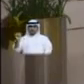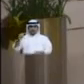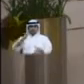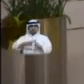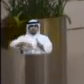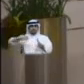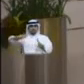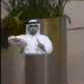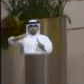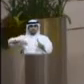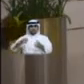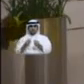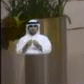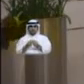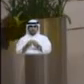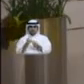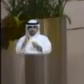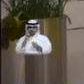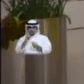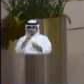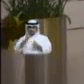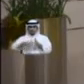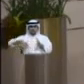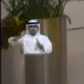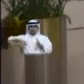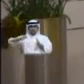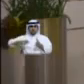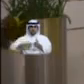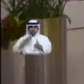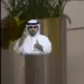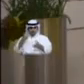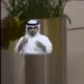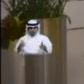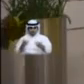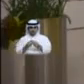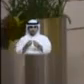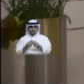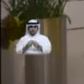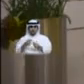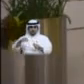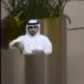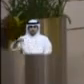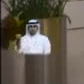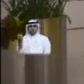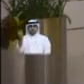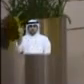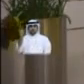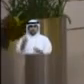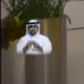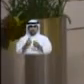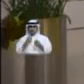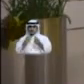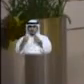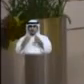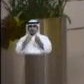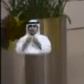الرابع عشر لمجلس الأمة، استأنف المجلس أولى جلساته والتي عقدها صباح اليوم، والتي